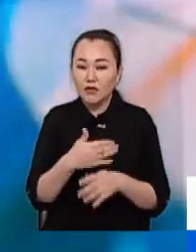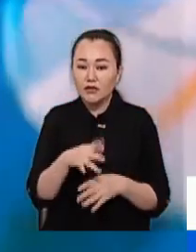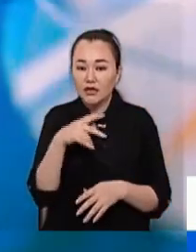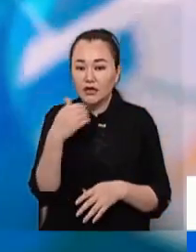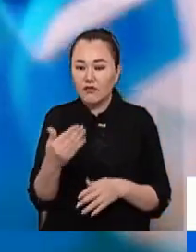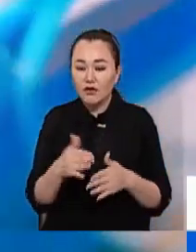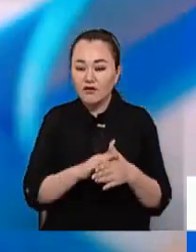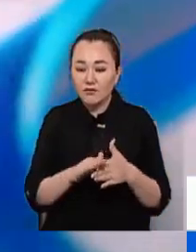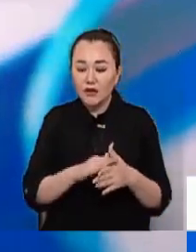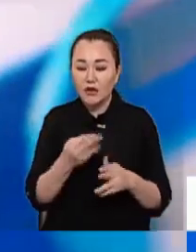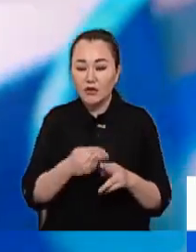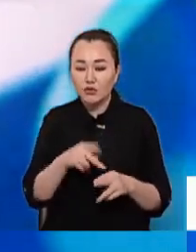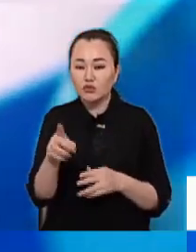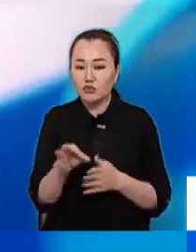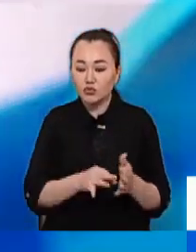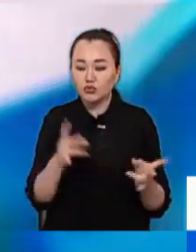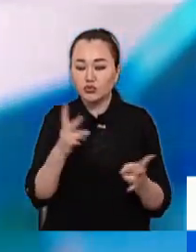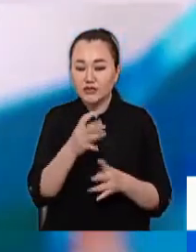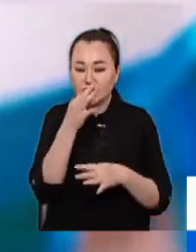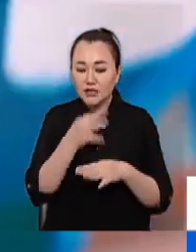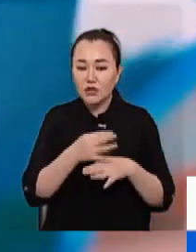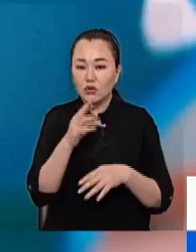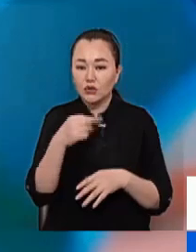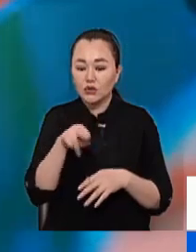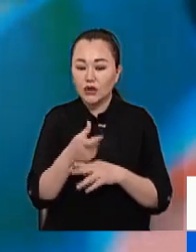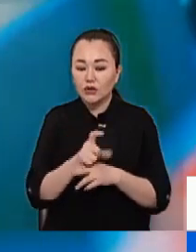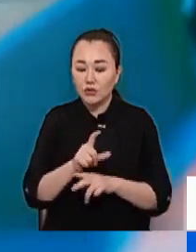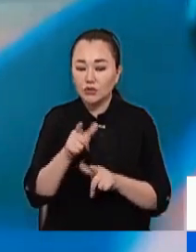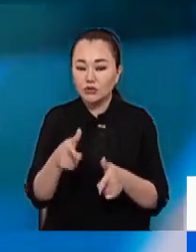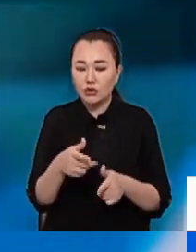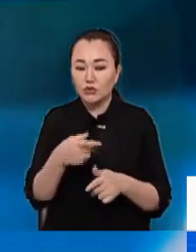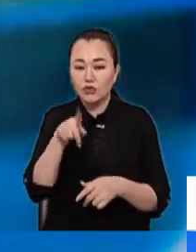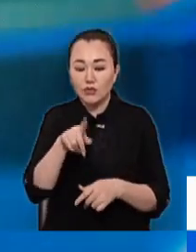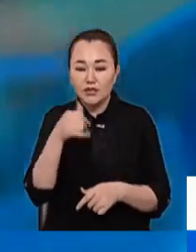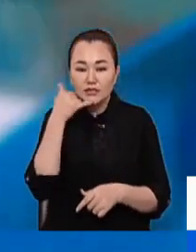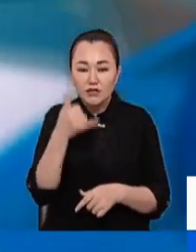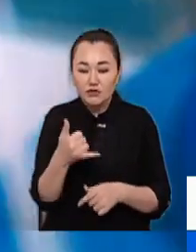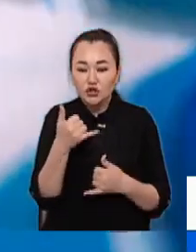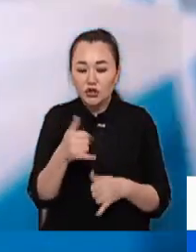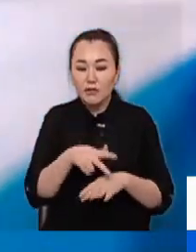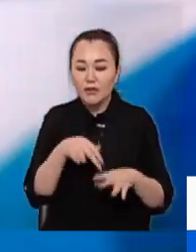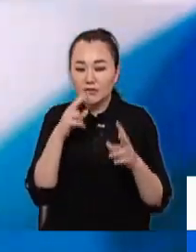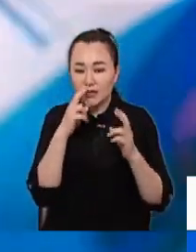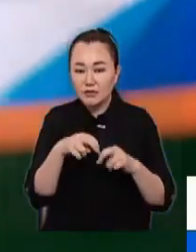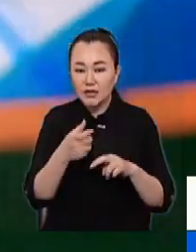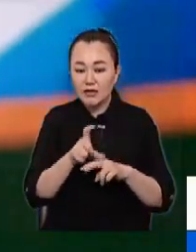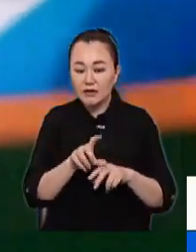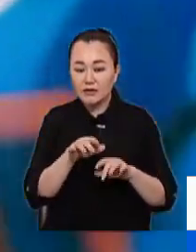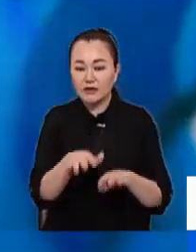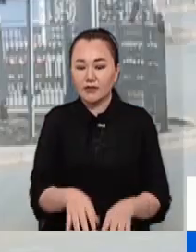на его имя. И поэтому ему срочно нужно озвучить код, который пришел на номер телефона. Сейчас полиция разбирается в этом